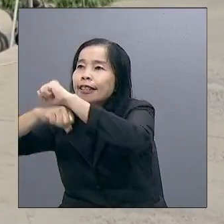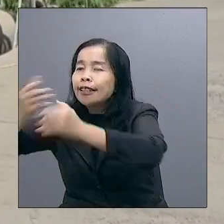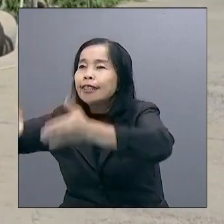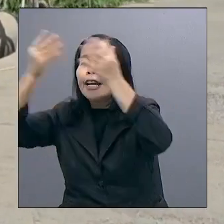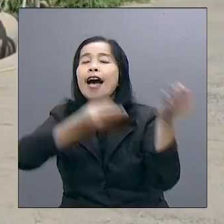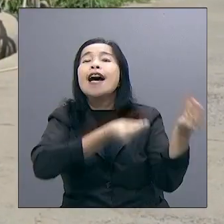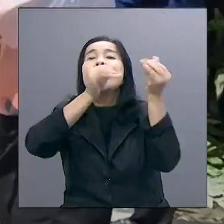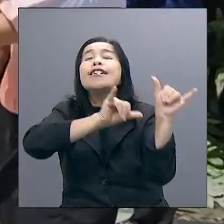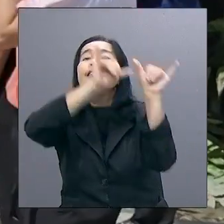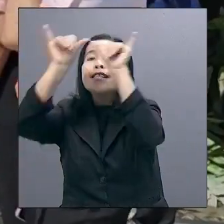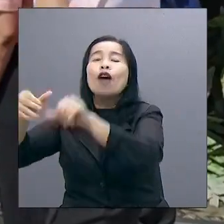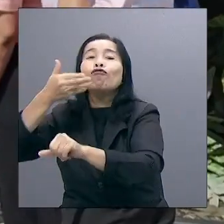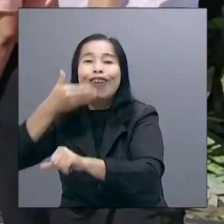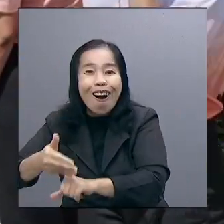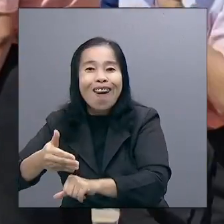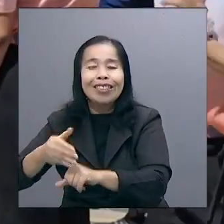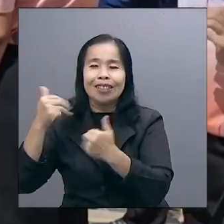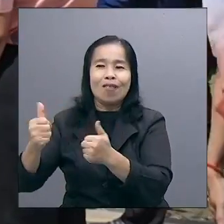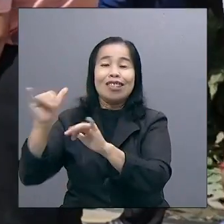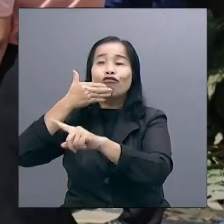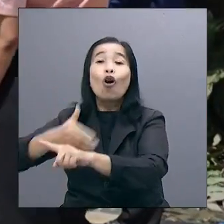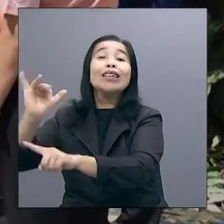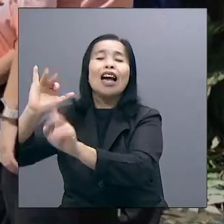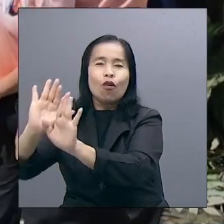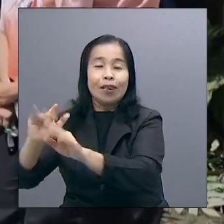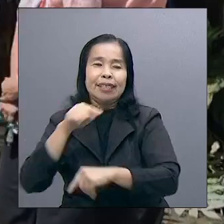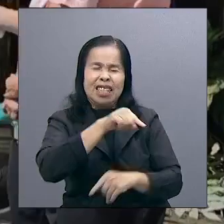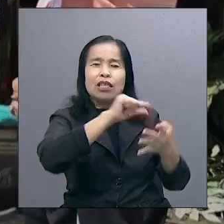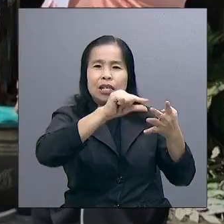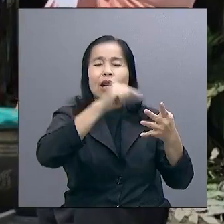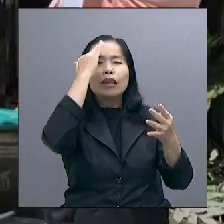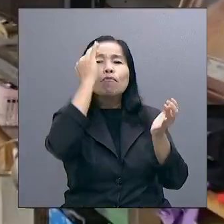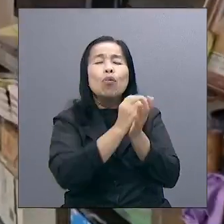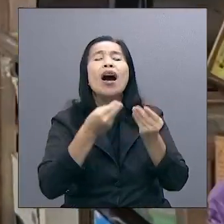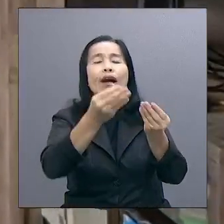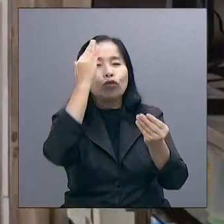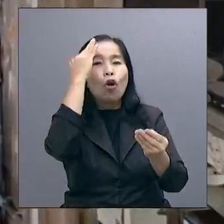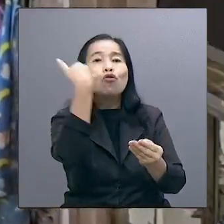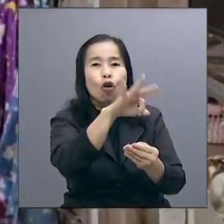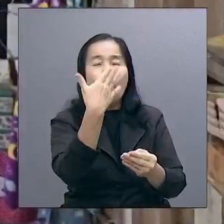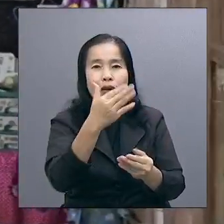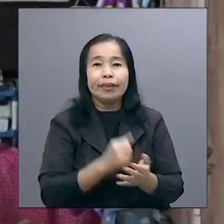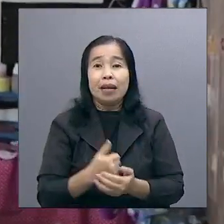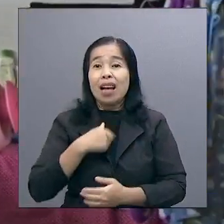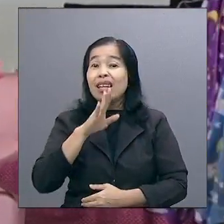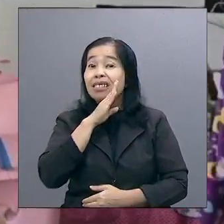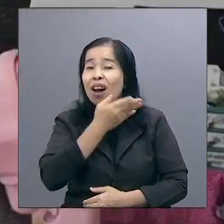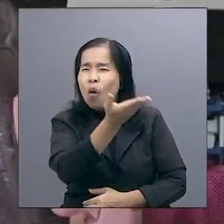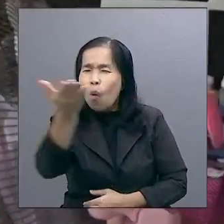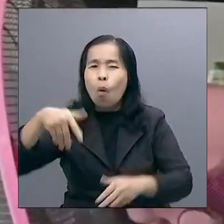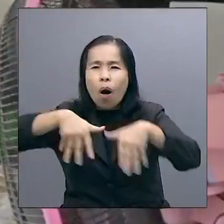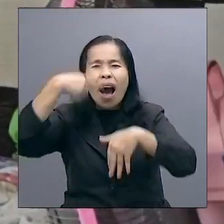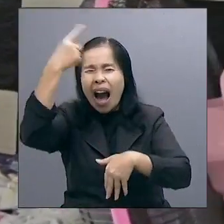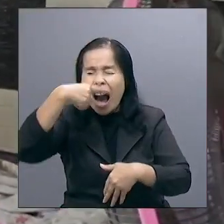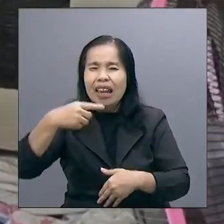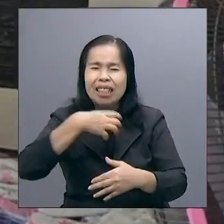วรค่ะเอาล่ะคุผชมค่ะใครที่บอกว่าแม่อยากจะช่วยเหอครอบครัวนี้เหลอเกินติดต่เรามานะคะ เพระวตอน